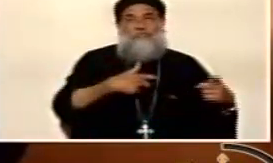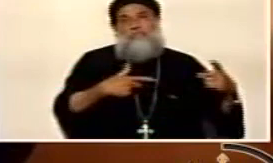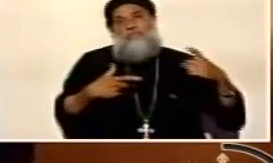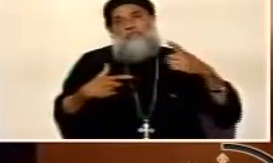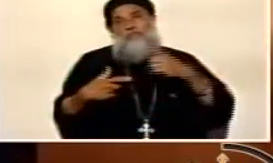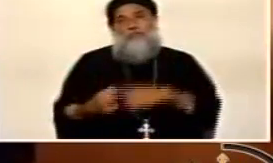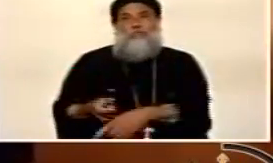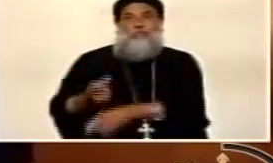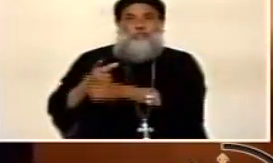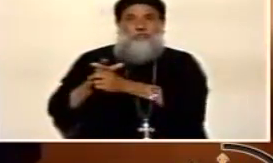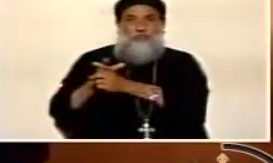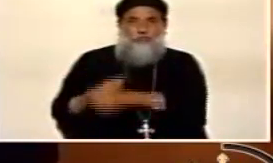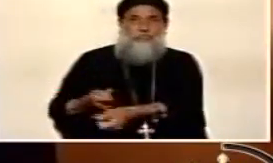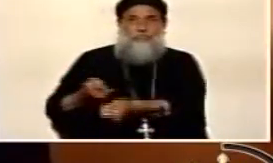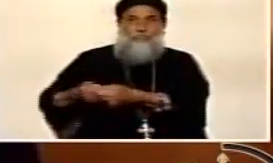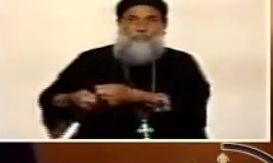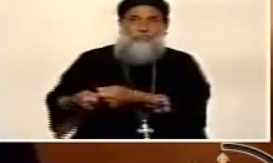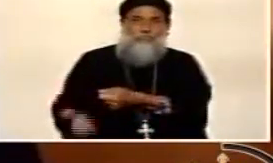فيعتدي،